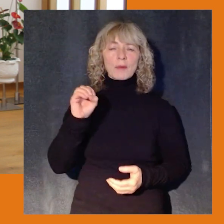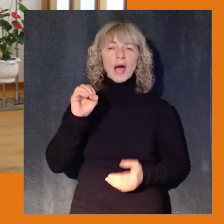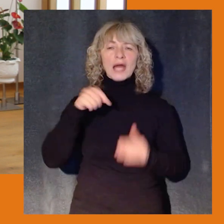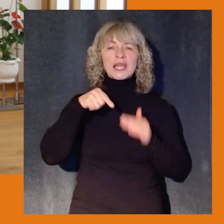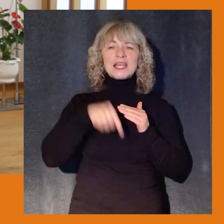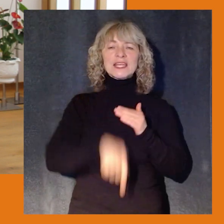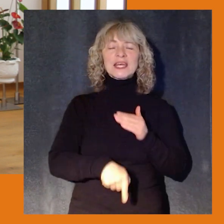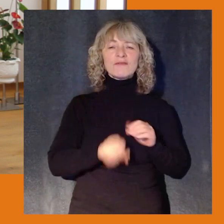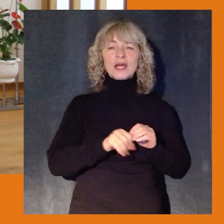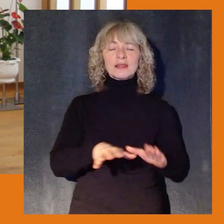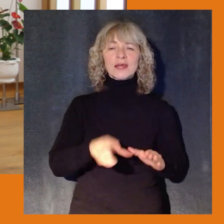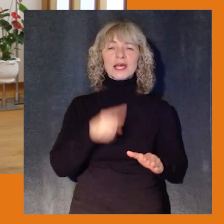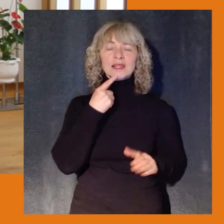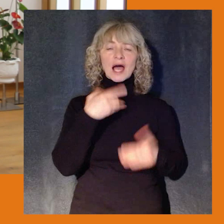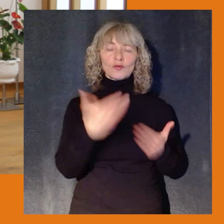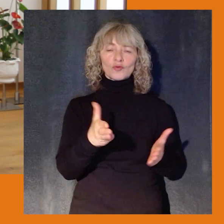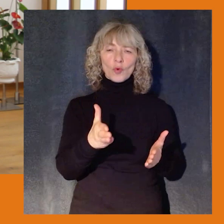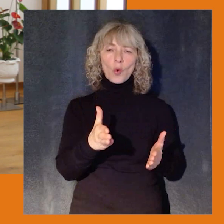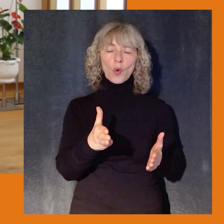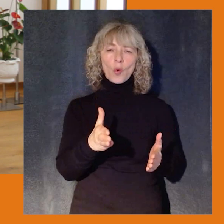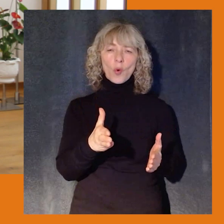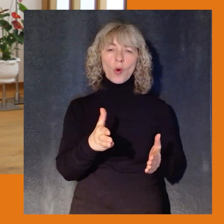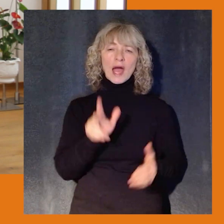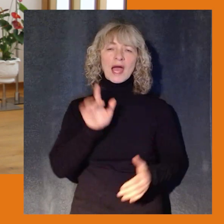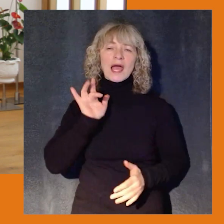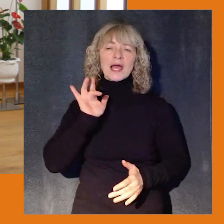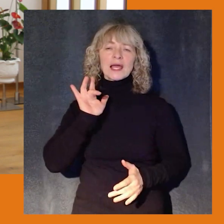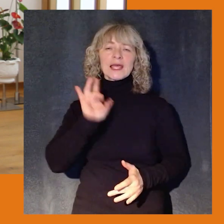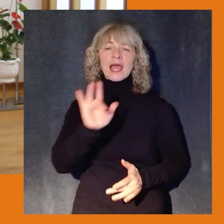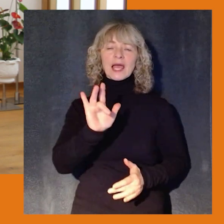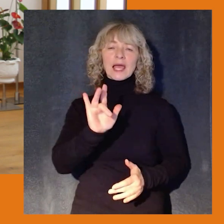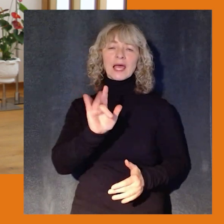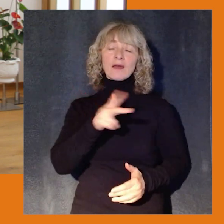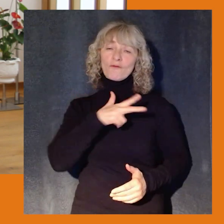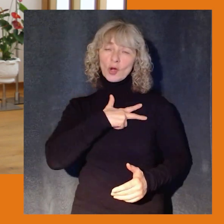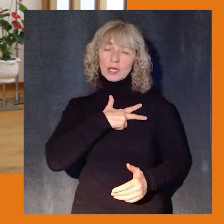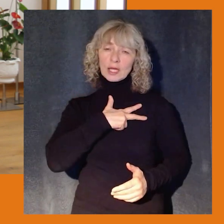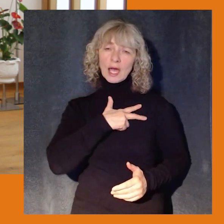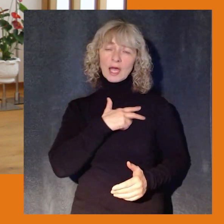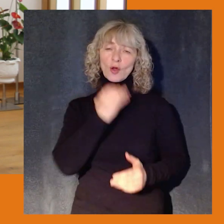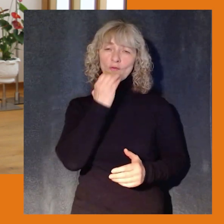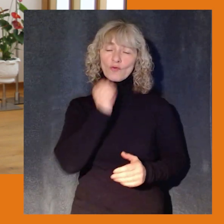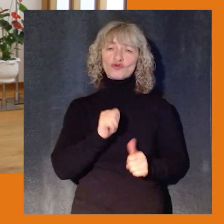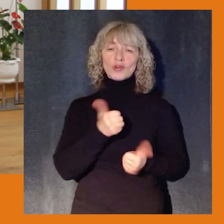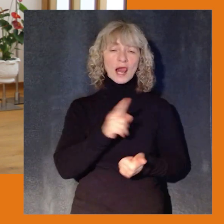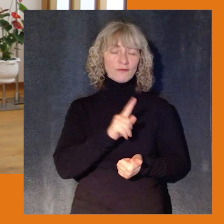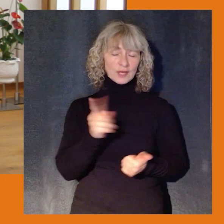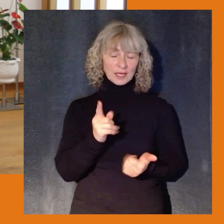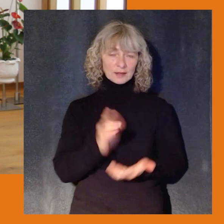Professor Eberhard Tiefensee formuliert das so, gegen die Wirklichkeit hilft kein Wünschen.